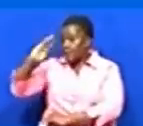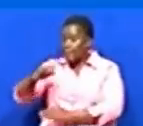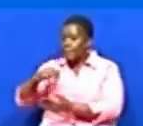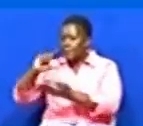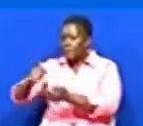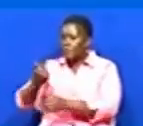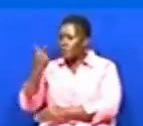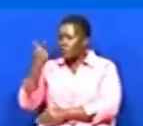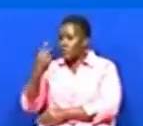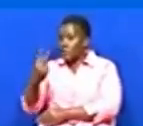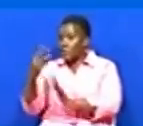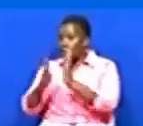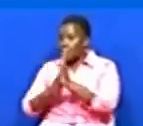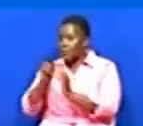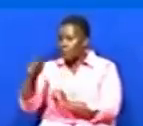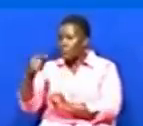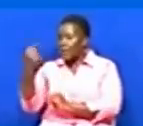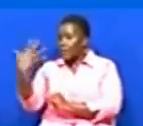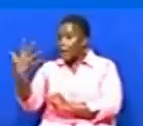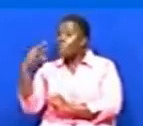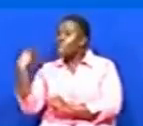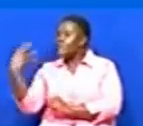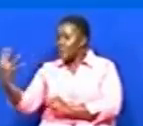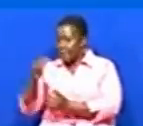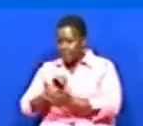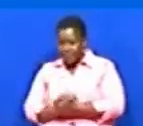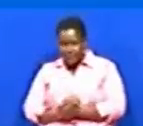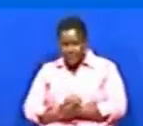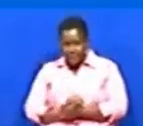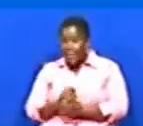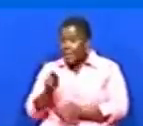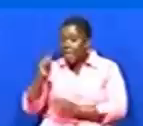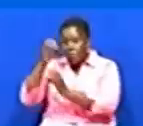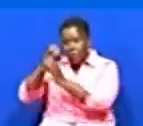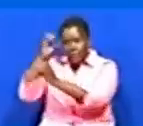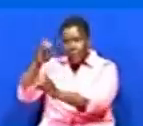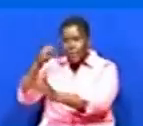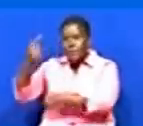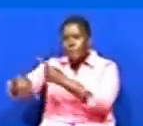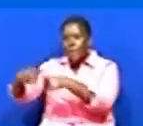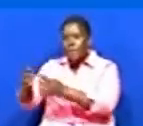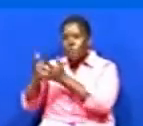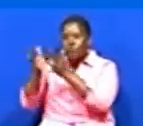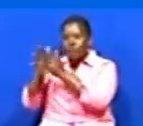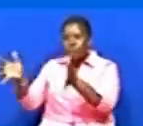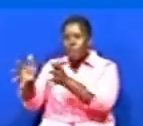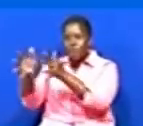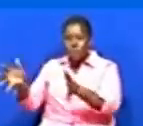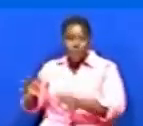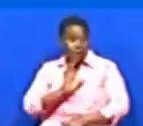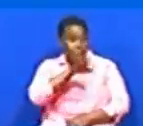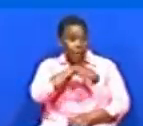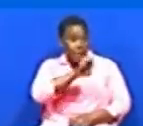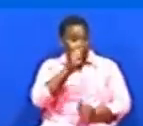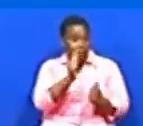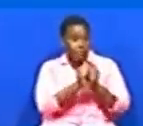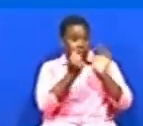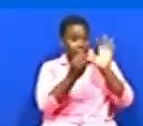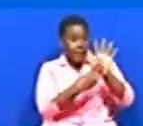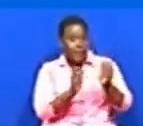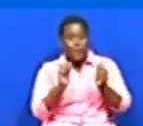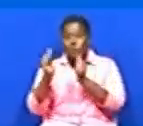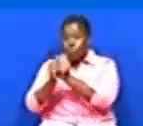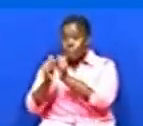2017-2018, bajeti ilikuwa trilioni 29.54. Nayo ilijikita kwenye miradi mikubwa. Mwaka wa